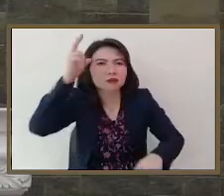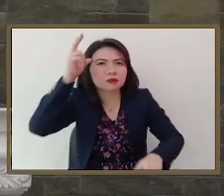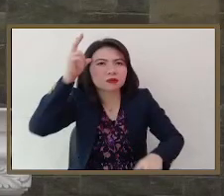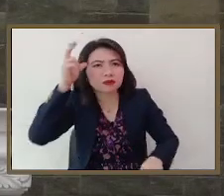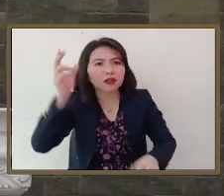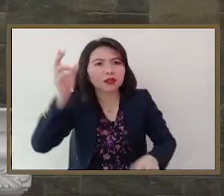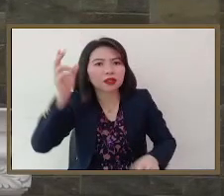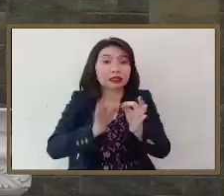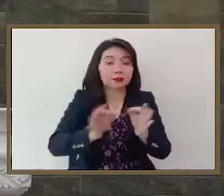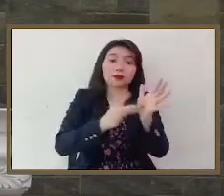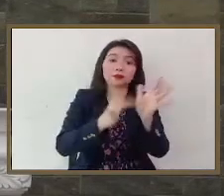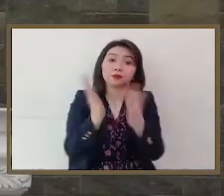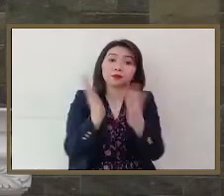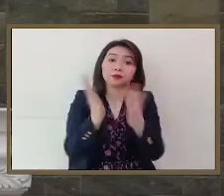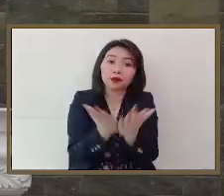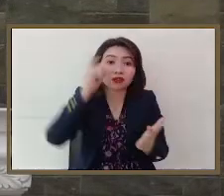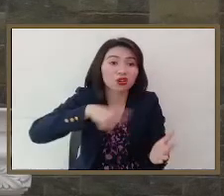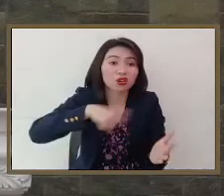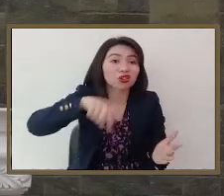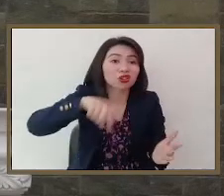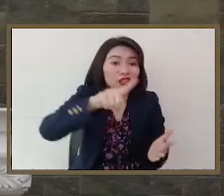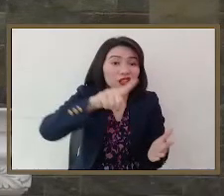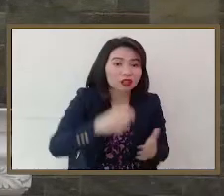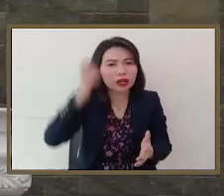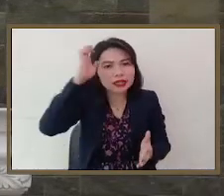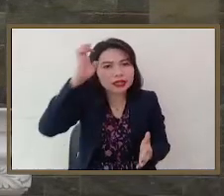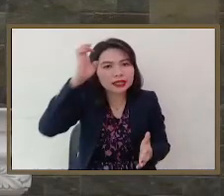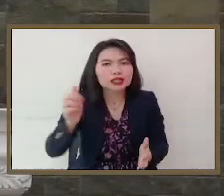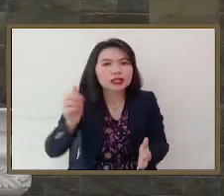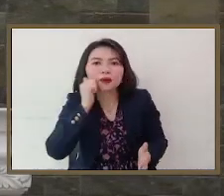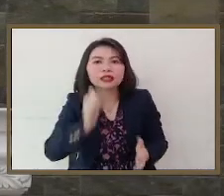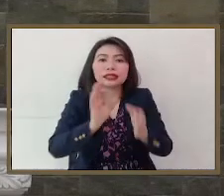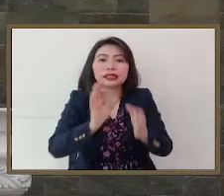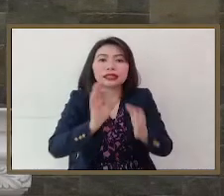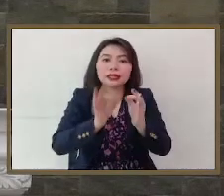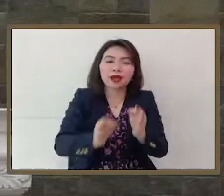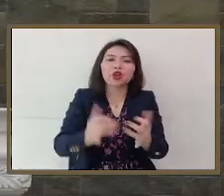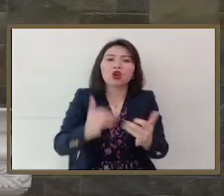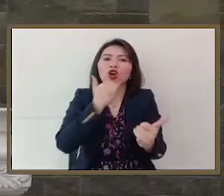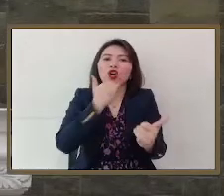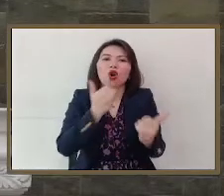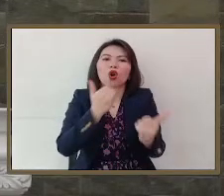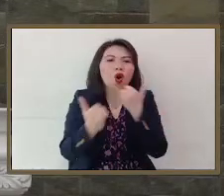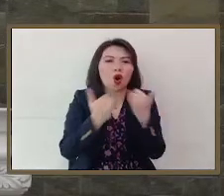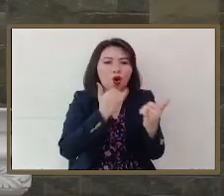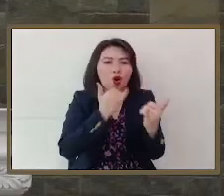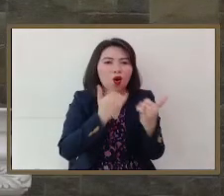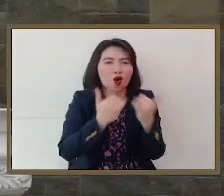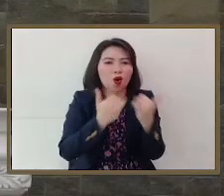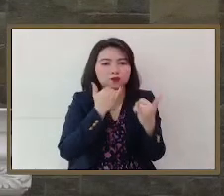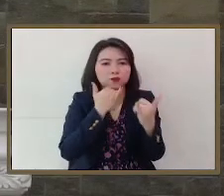of God for you, he is always interpreting the Word of God out of context.